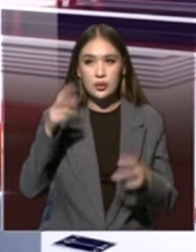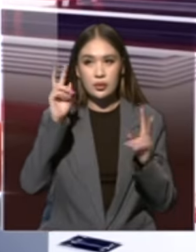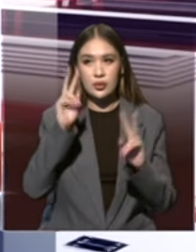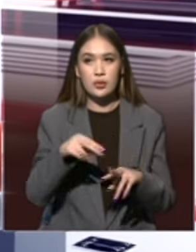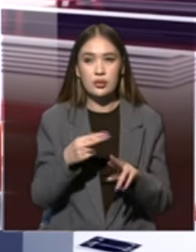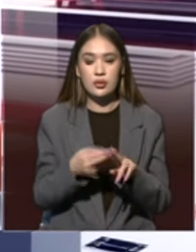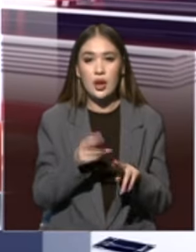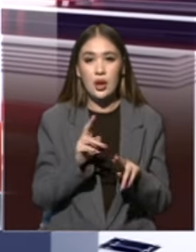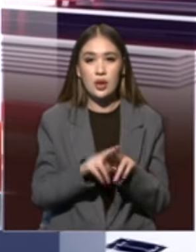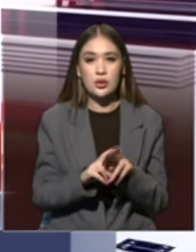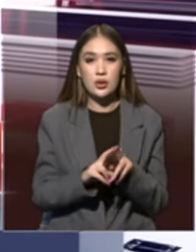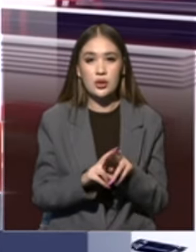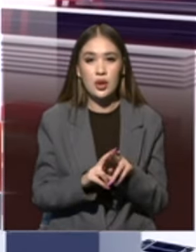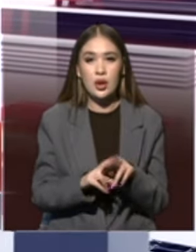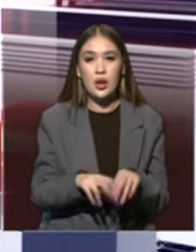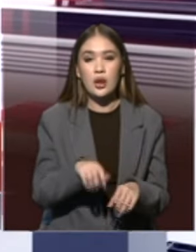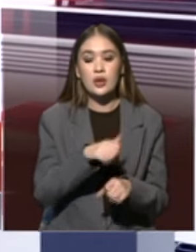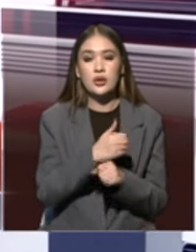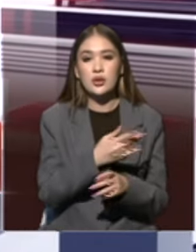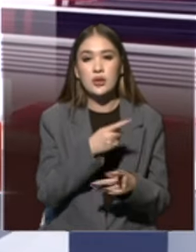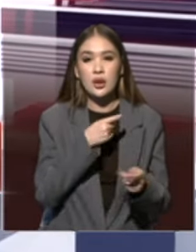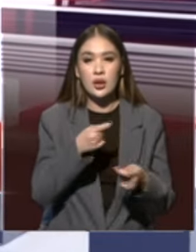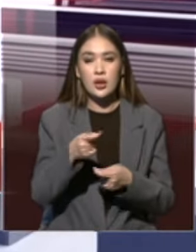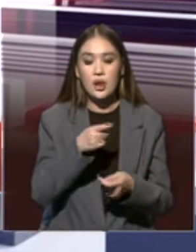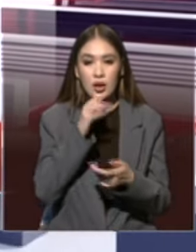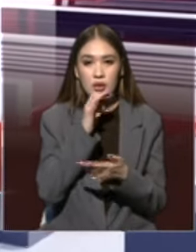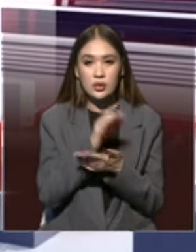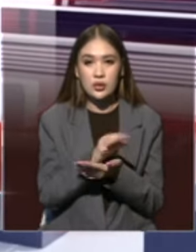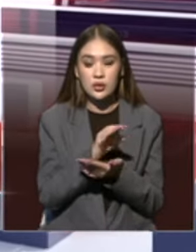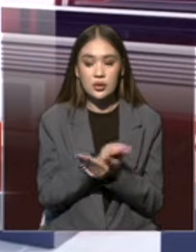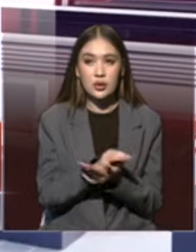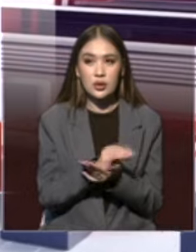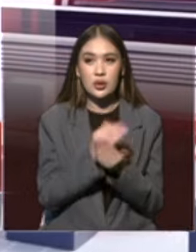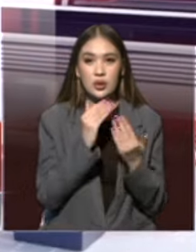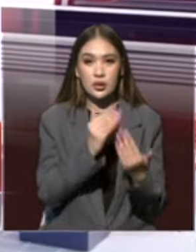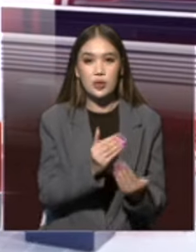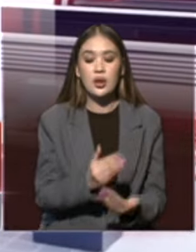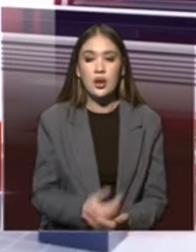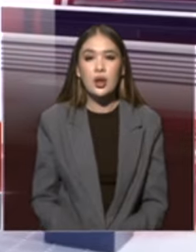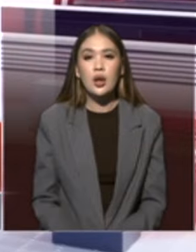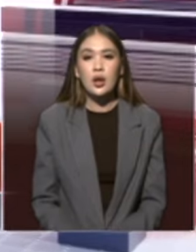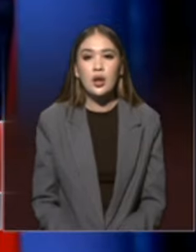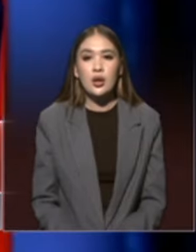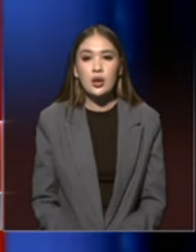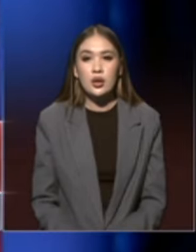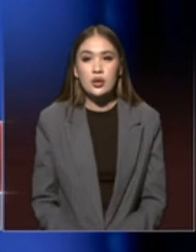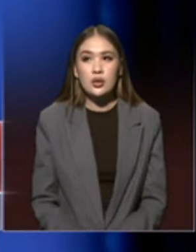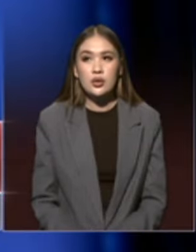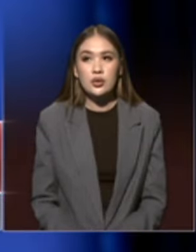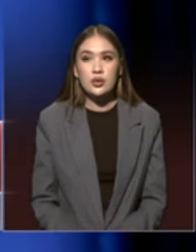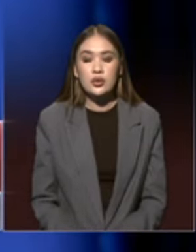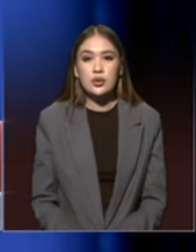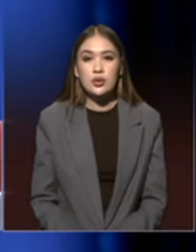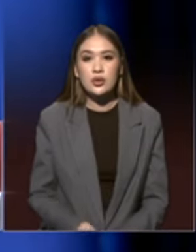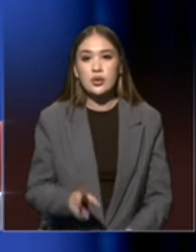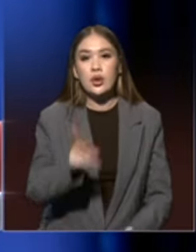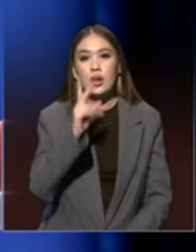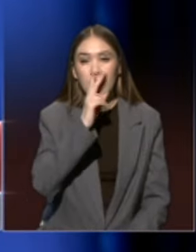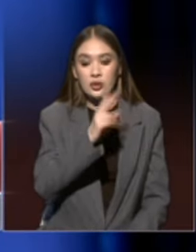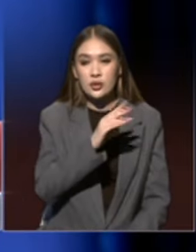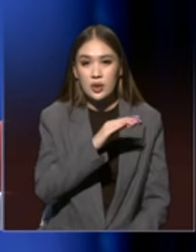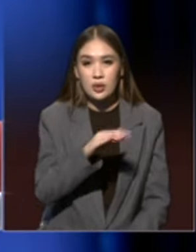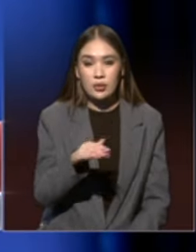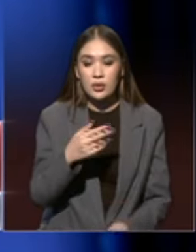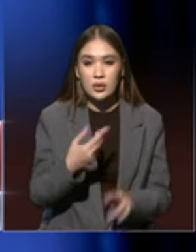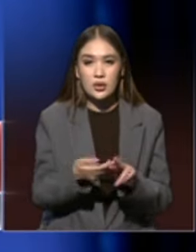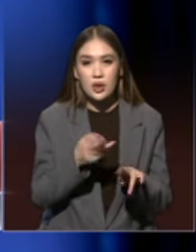құзырлы мекемелеріміз өзіміздің бас техобслуживающий компания. Жоқ, жаңа сіз құзырлы мекемелер визуалды түрде анықтайды дедіңіз. Ол субъективті көзқарас. Антай емес, визуалды